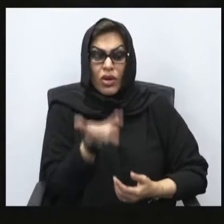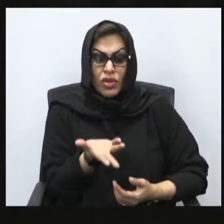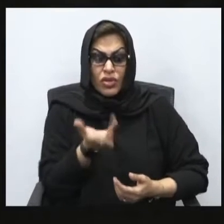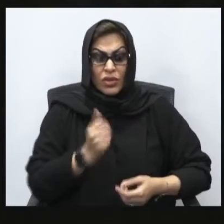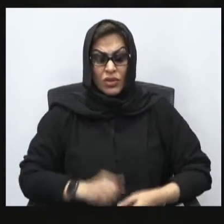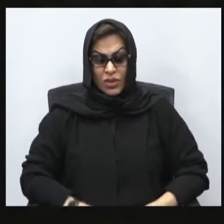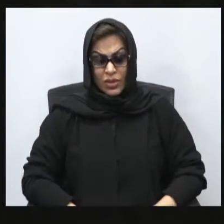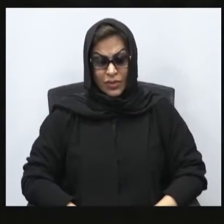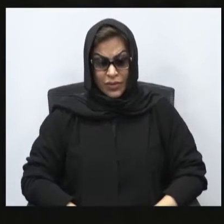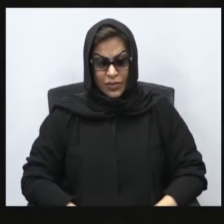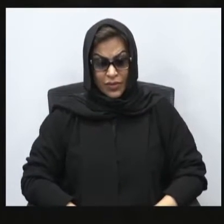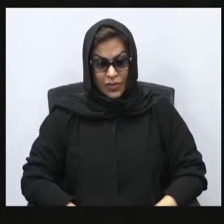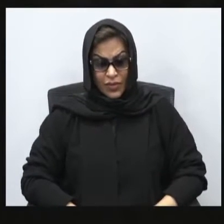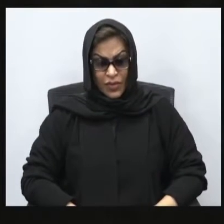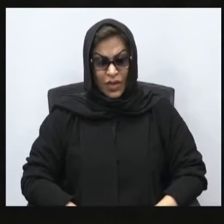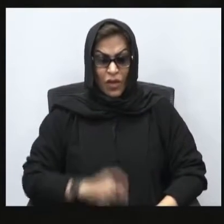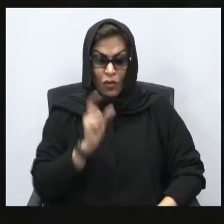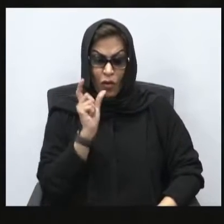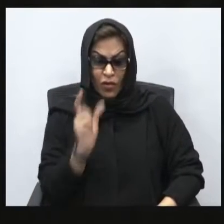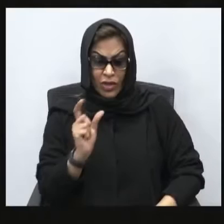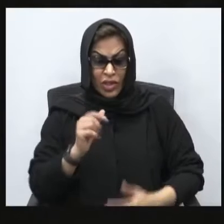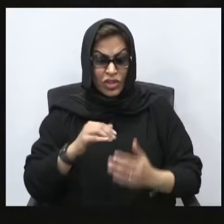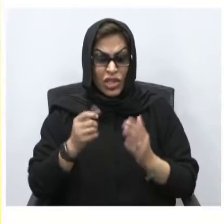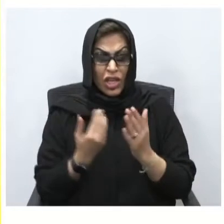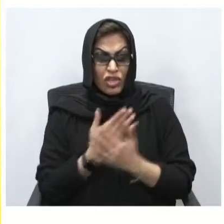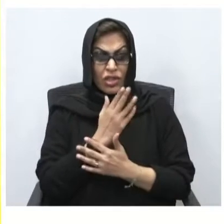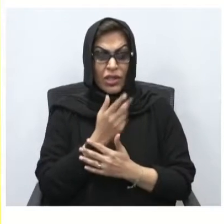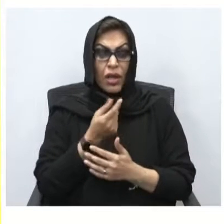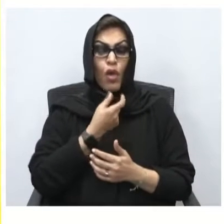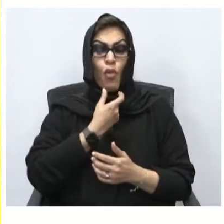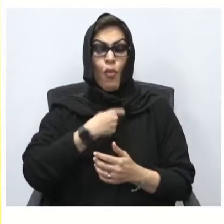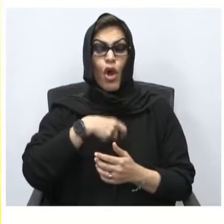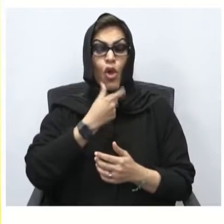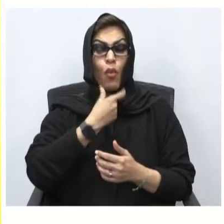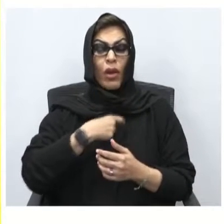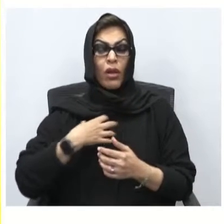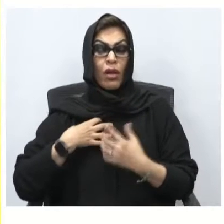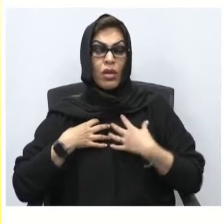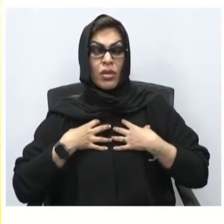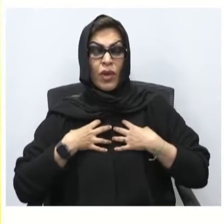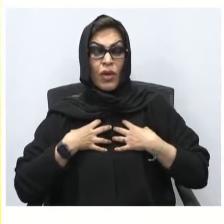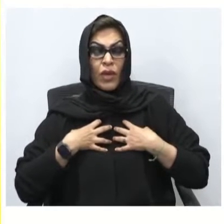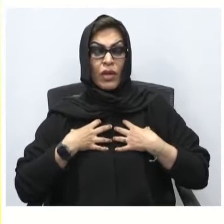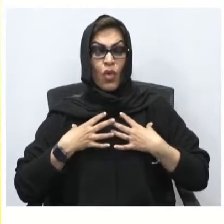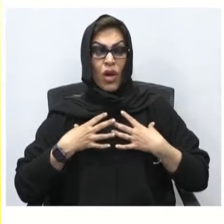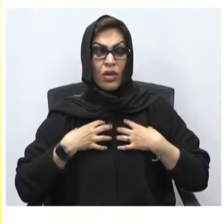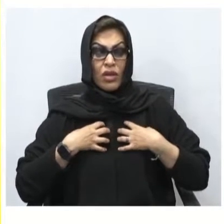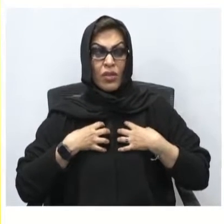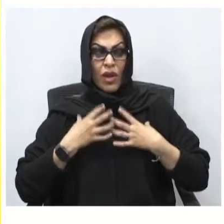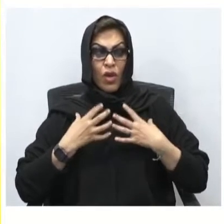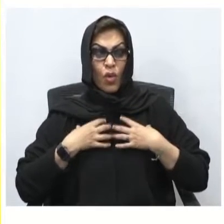والى الجسم المفردات الجديده البلعوم القصبه الهوائيه القصيبات